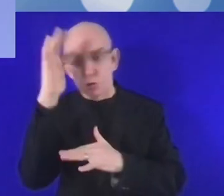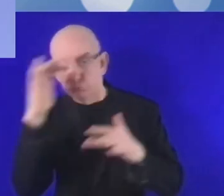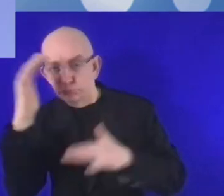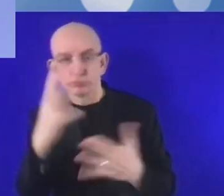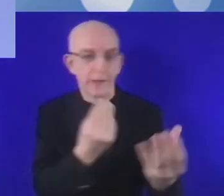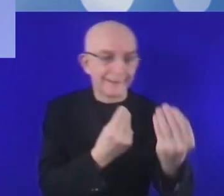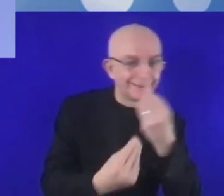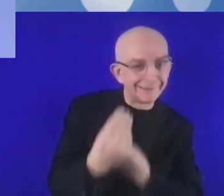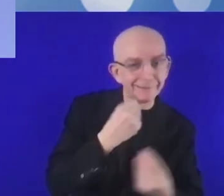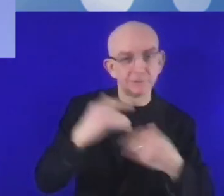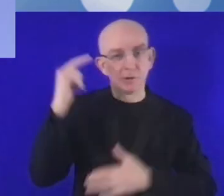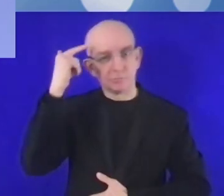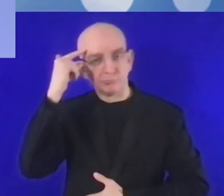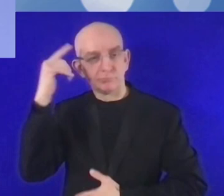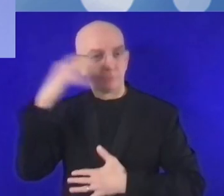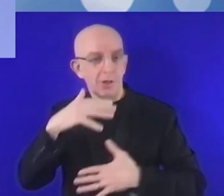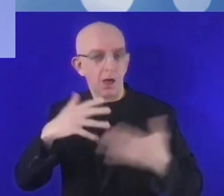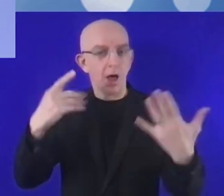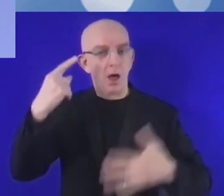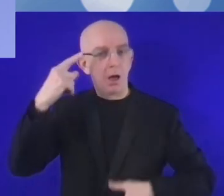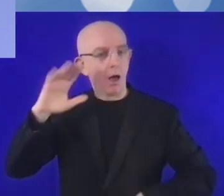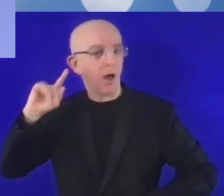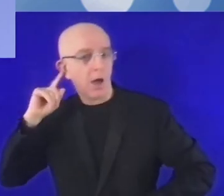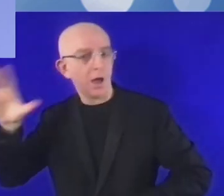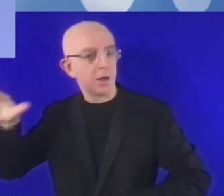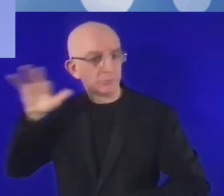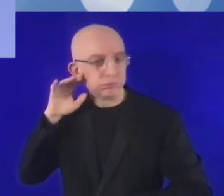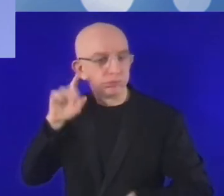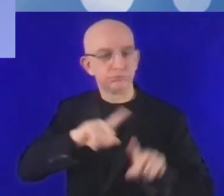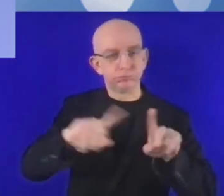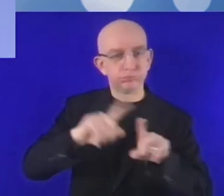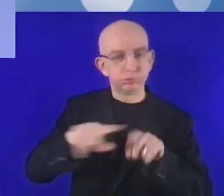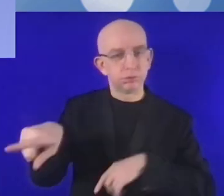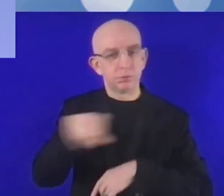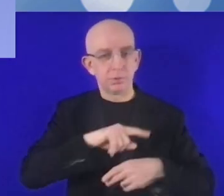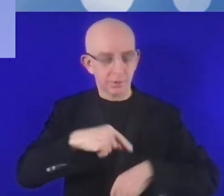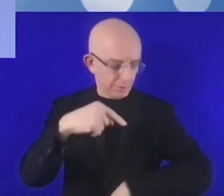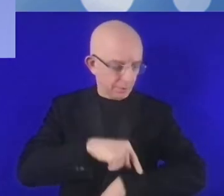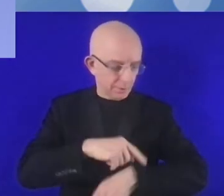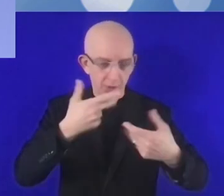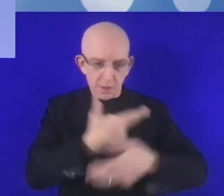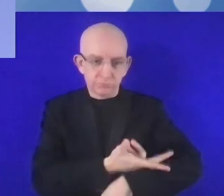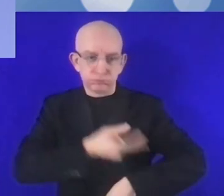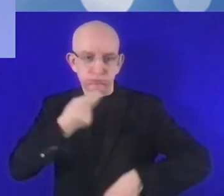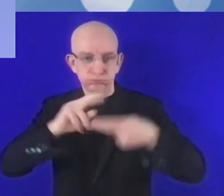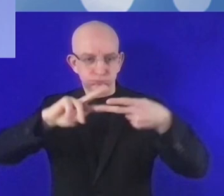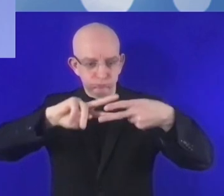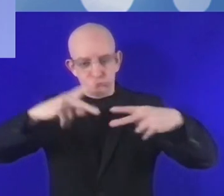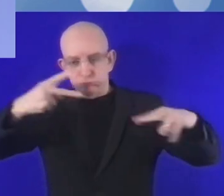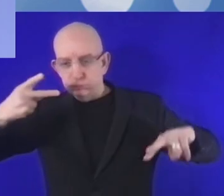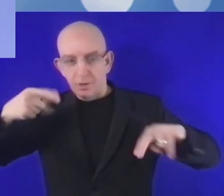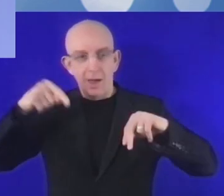Следовательно, то, что мы слышим, оказывает непосредственное влияние на то, как функционирует наш организм, даже то,